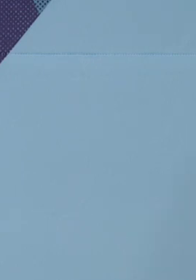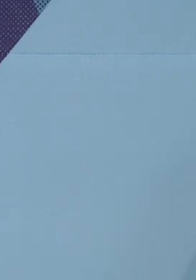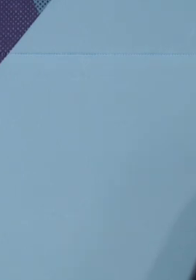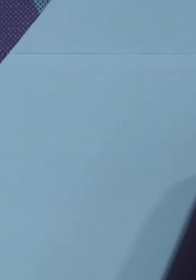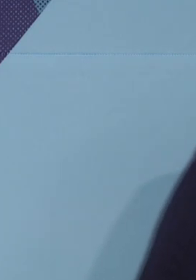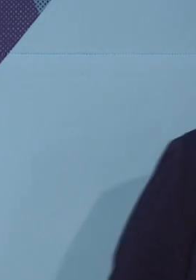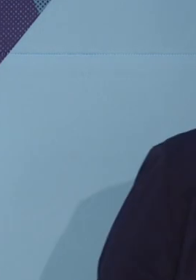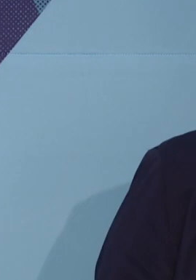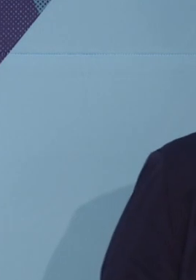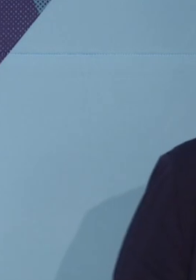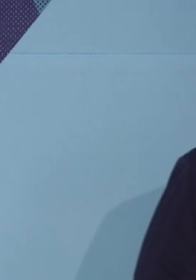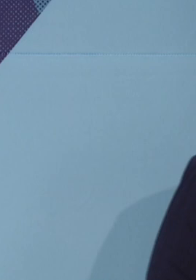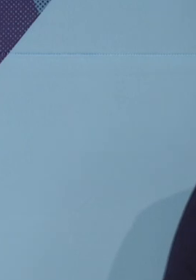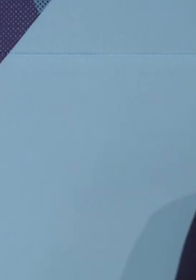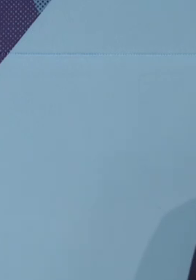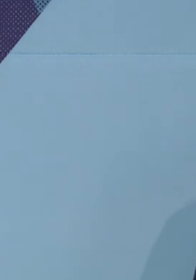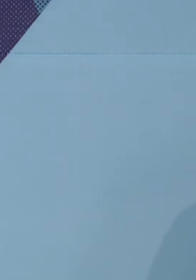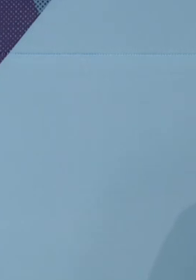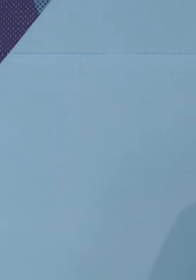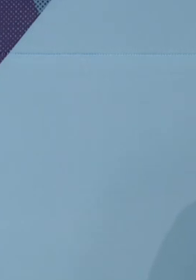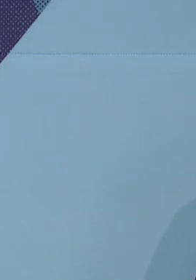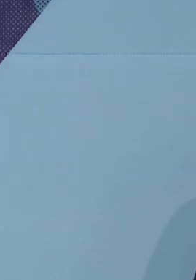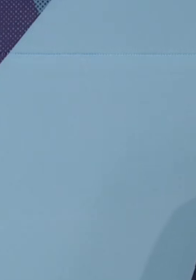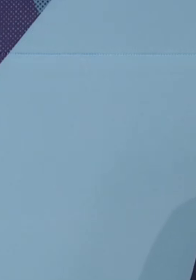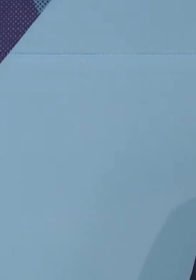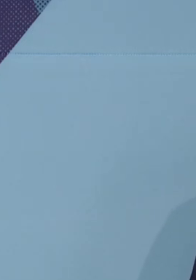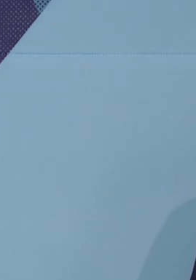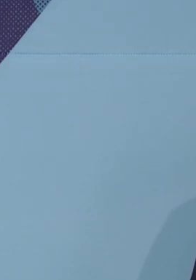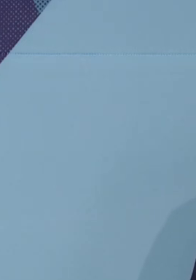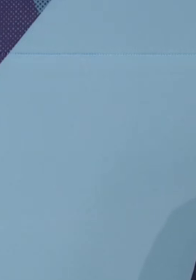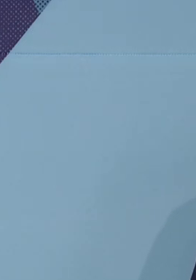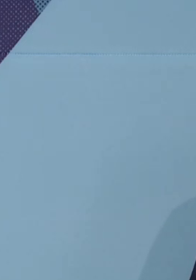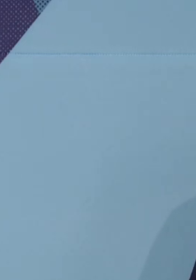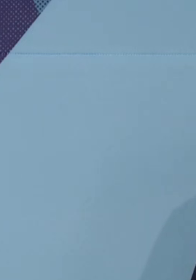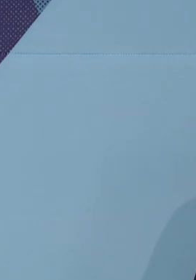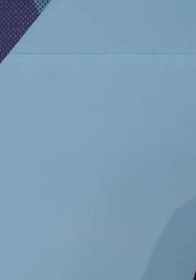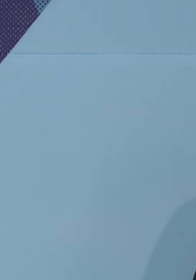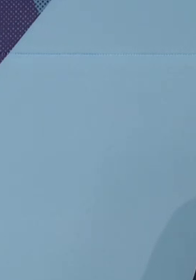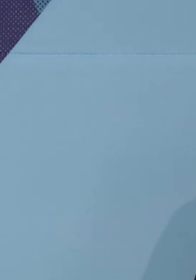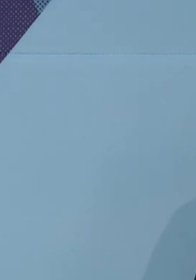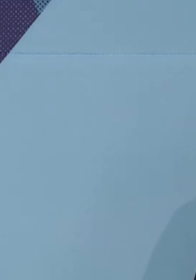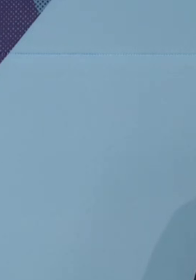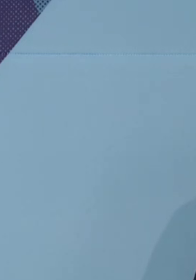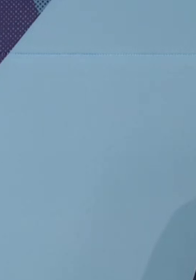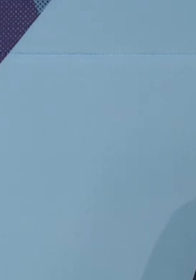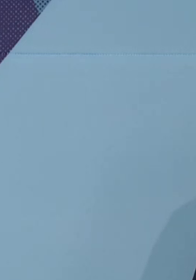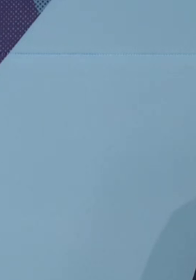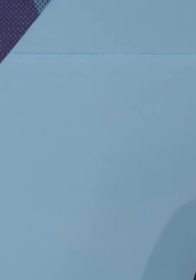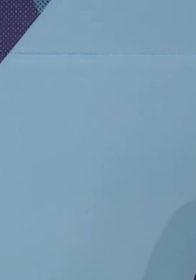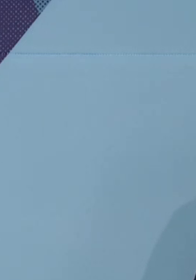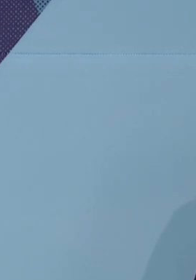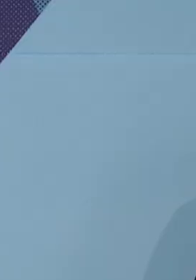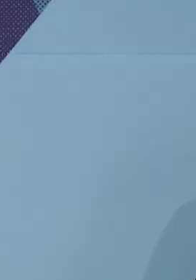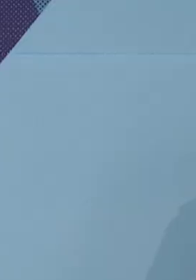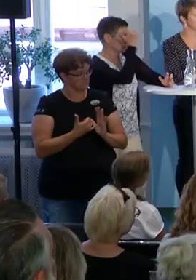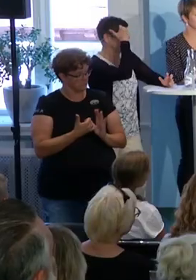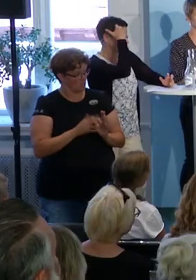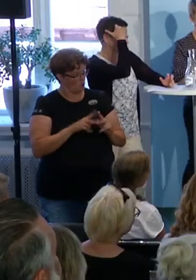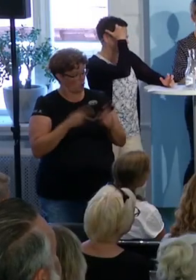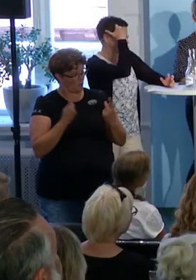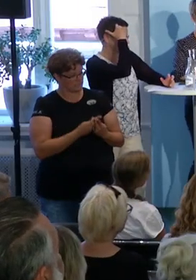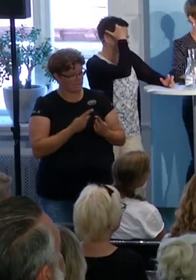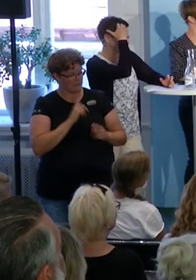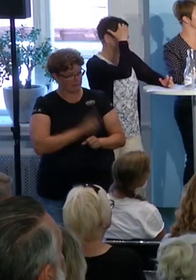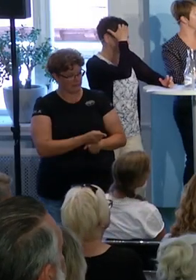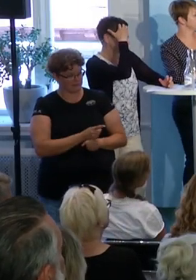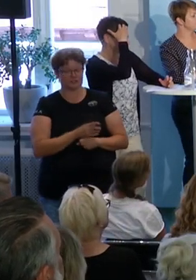är 15-18 år till fängelse. Det här är ju inte barn längre. Vilket delvis ingår i kommittédirektivet.